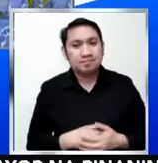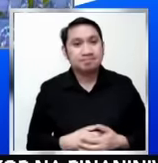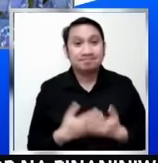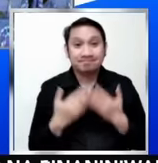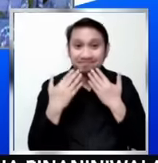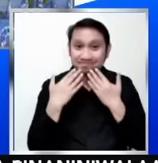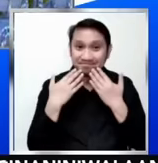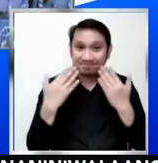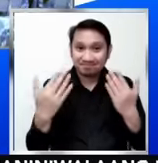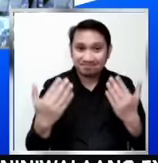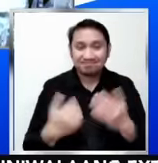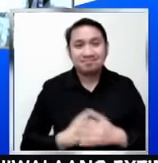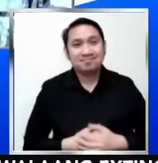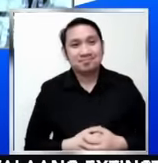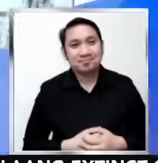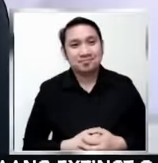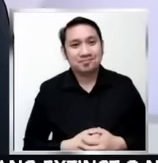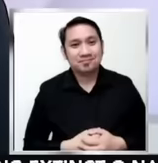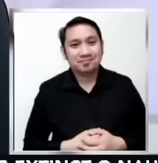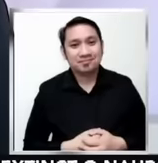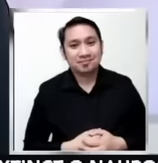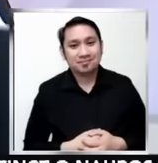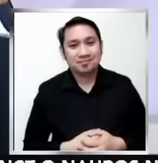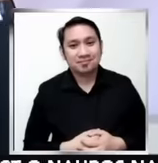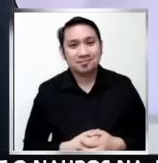iyo, Oscar Oida.